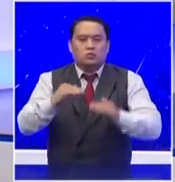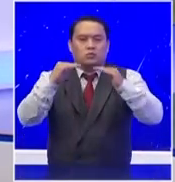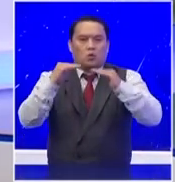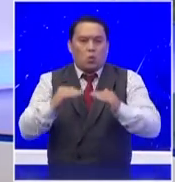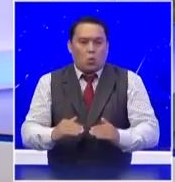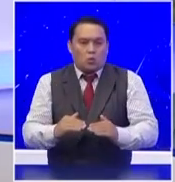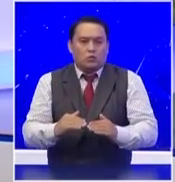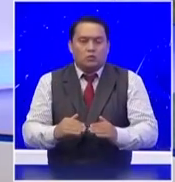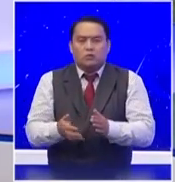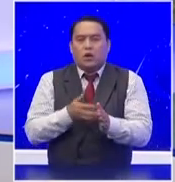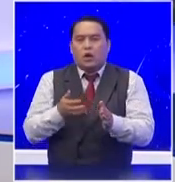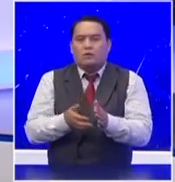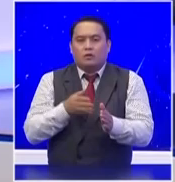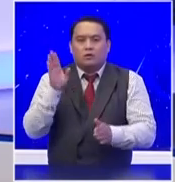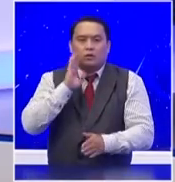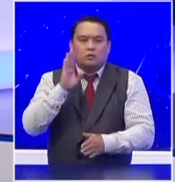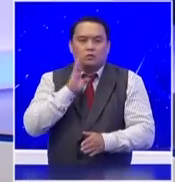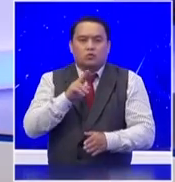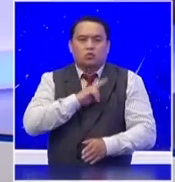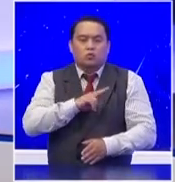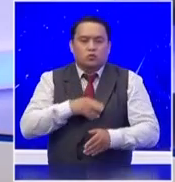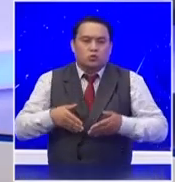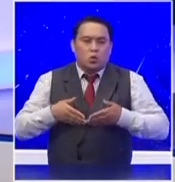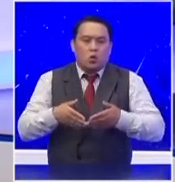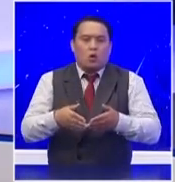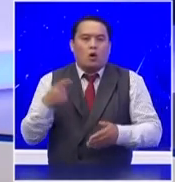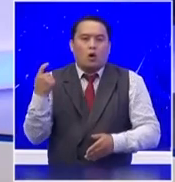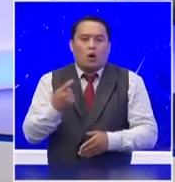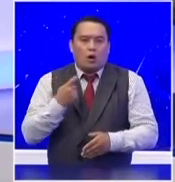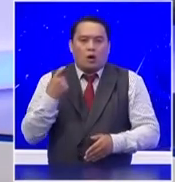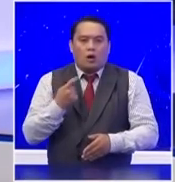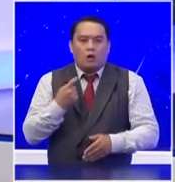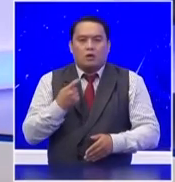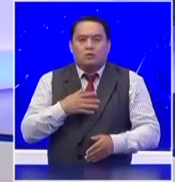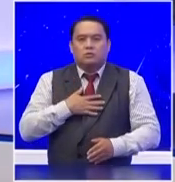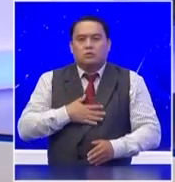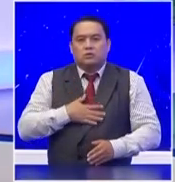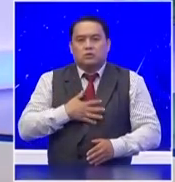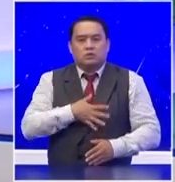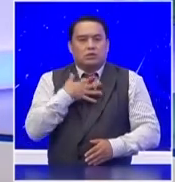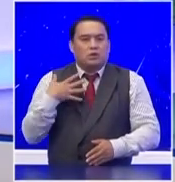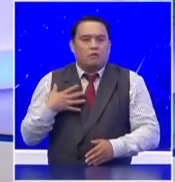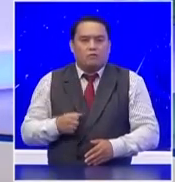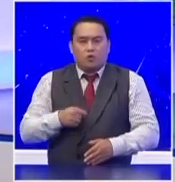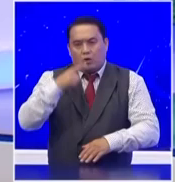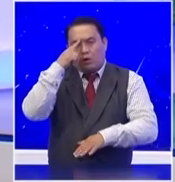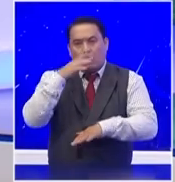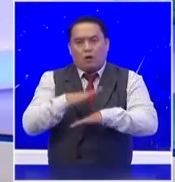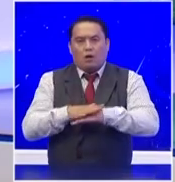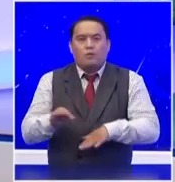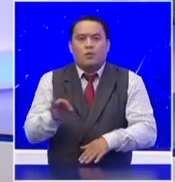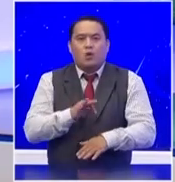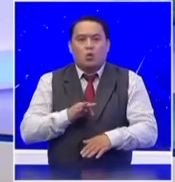ирригация жүйелерінде күрделі жөнде жұмыстары жүріп жатыр. Шаруалар оның да сапасына аса разы емес. Облыс әкімі Амандық